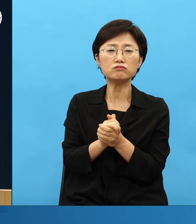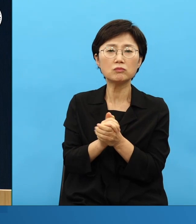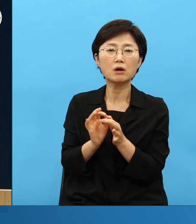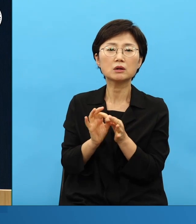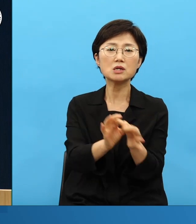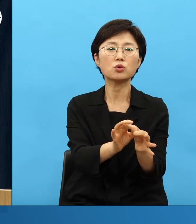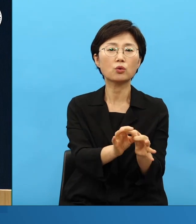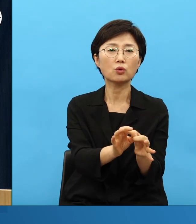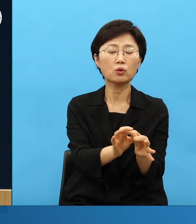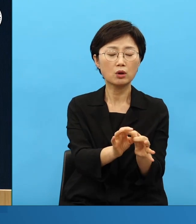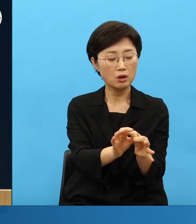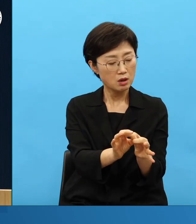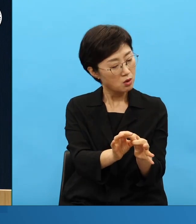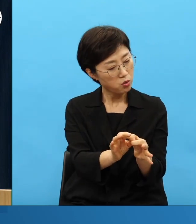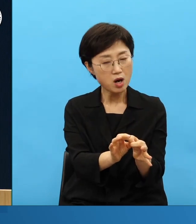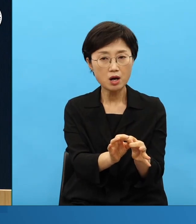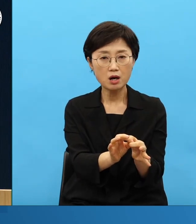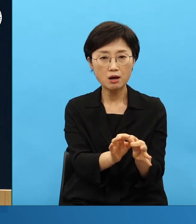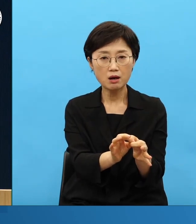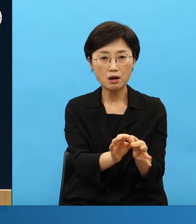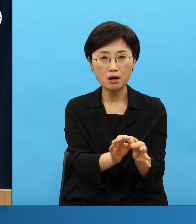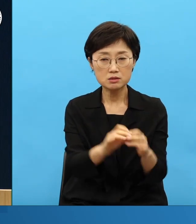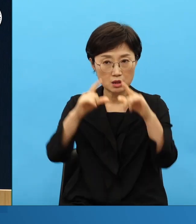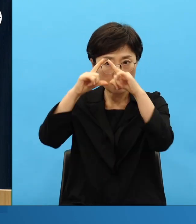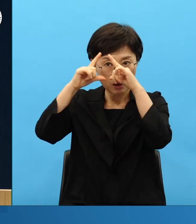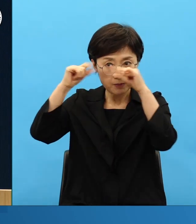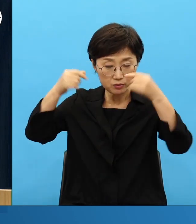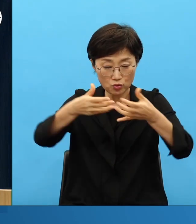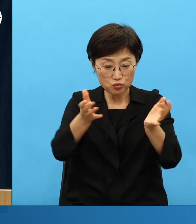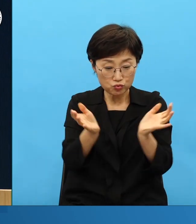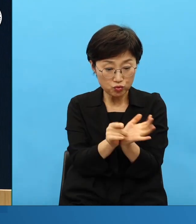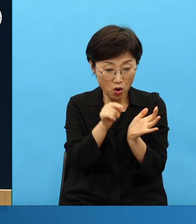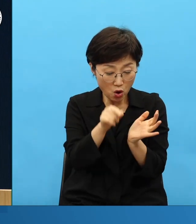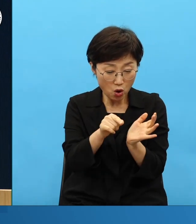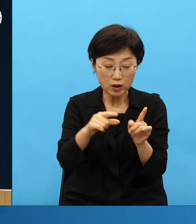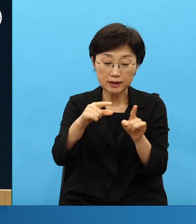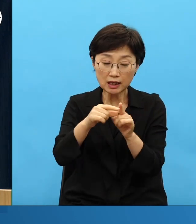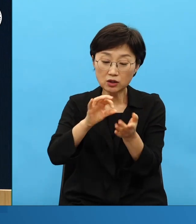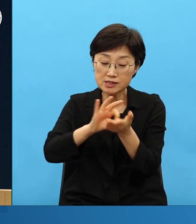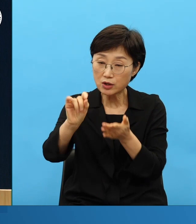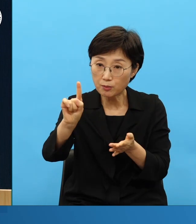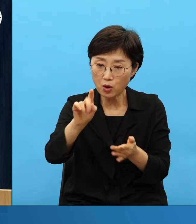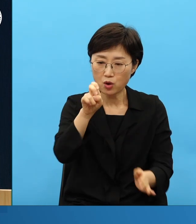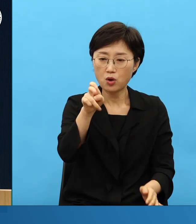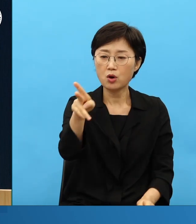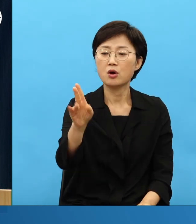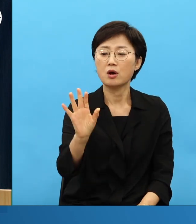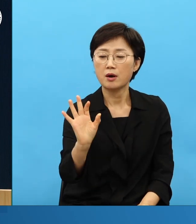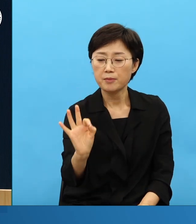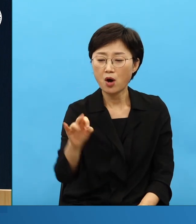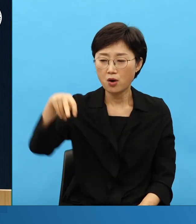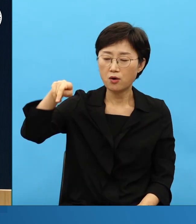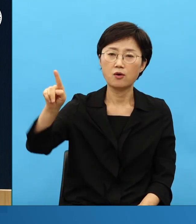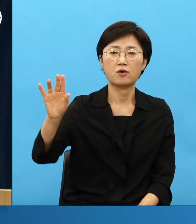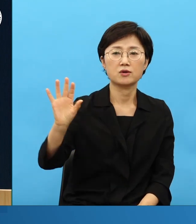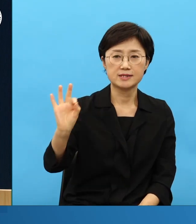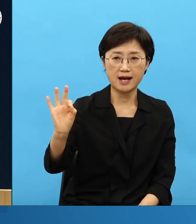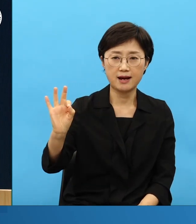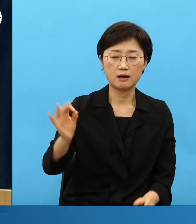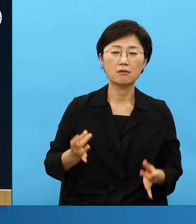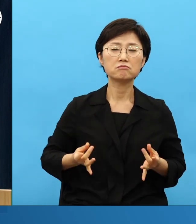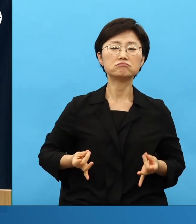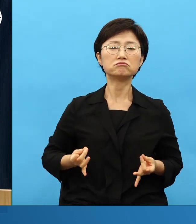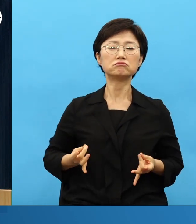단어가 기본적인 게 명상 운동입니다. And the representative word that came out there from there is the transcendental meditation movement.